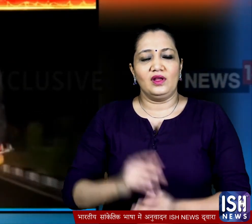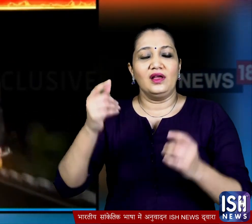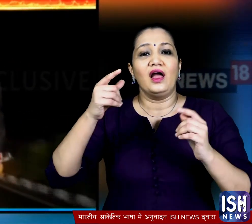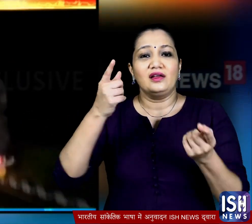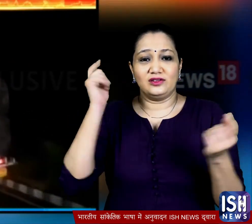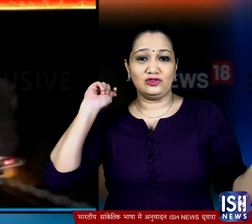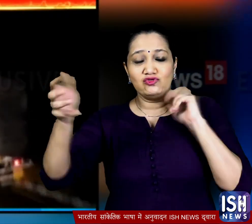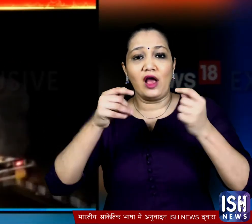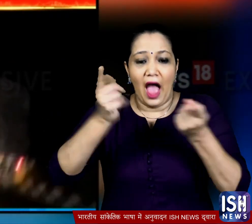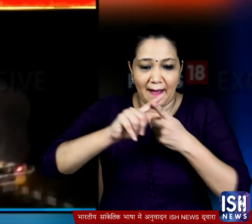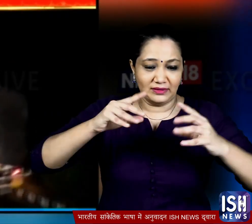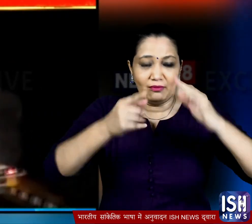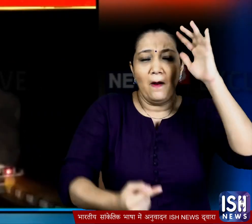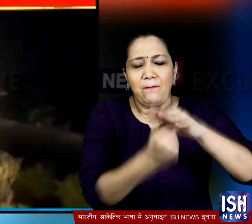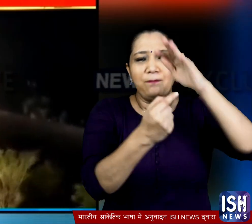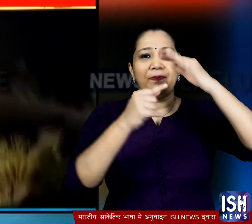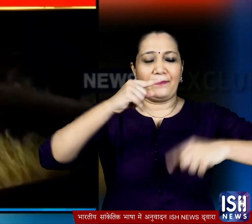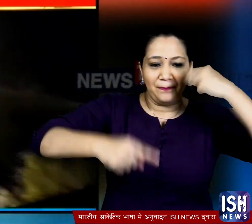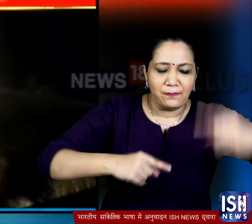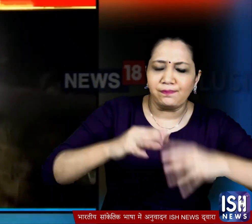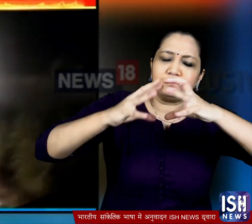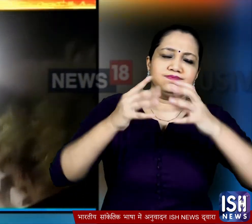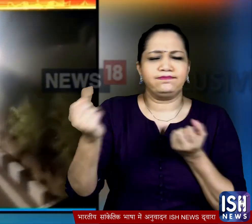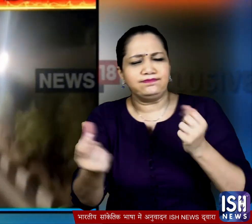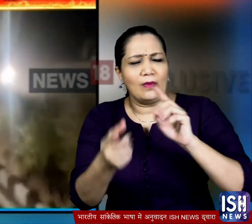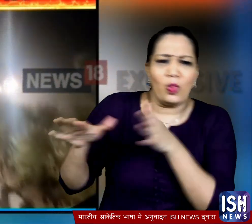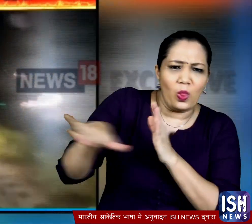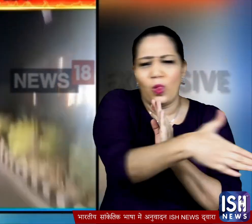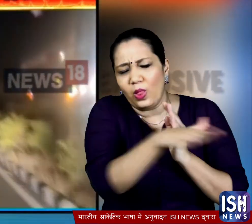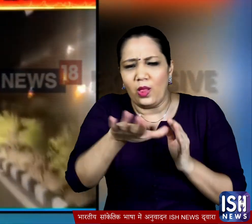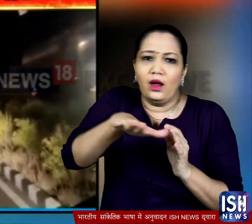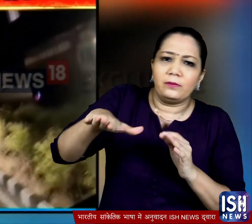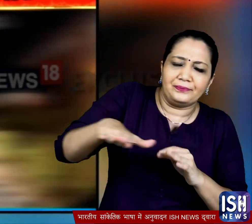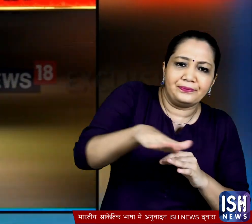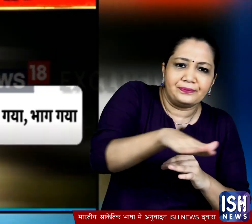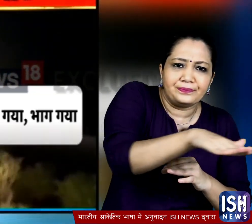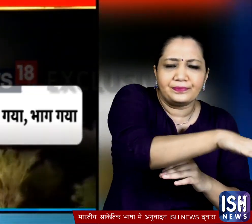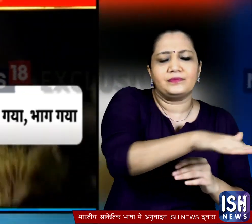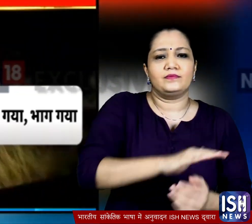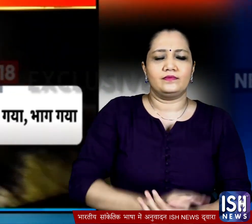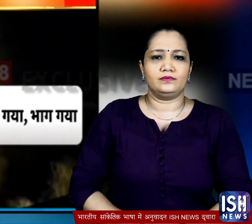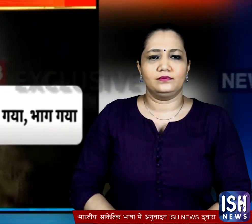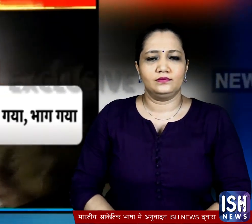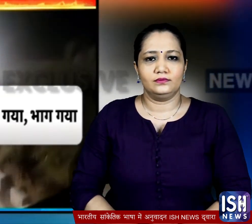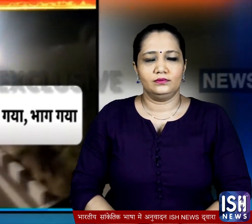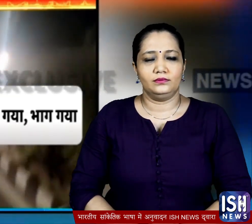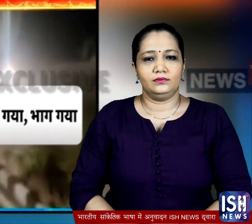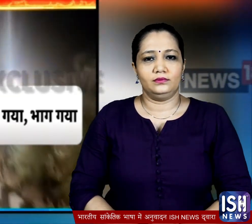तभी ट्रक का एक अगला पहिया अचानक पंक्चर हो गया और वो बेकाबू होकर तेजी से सड़क के किनारे जाने लगा,